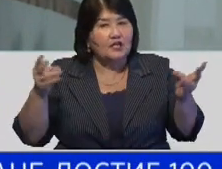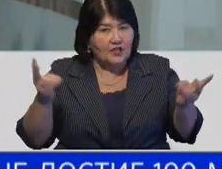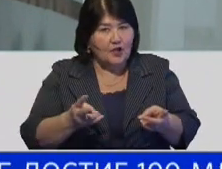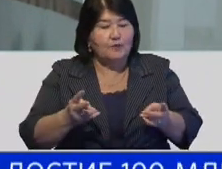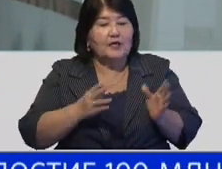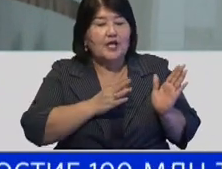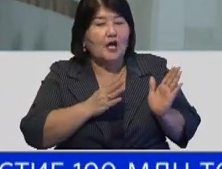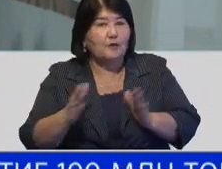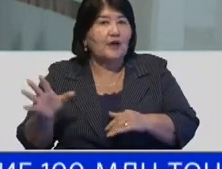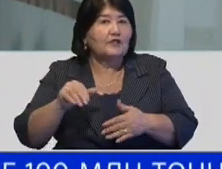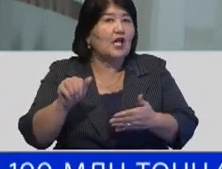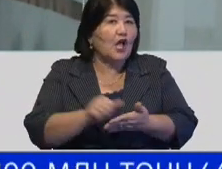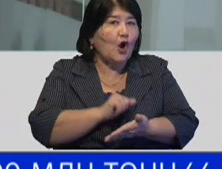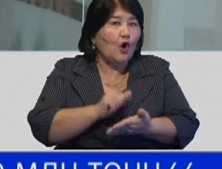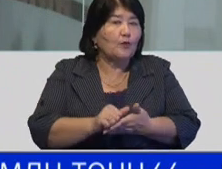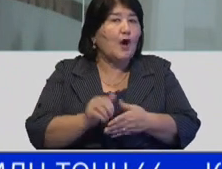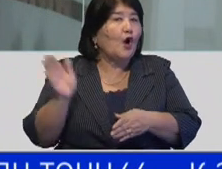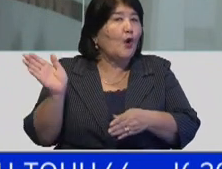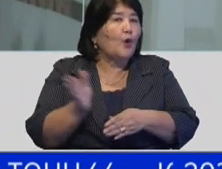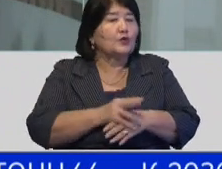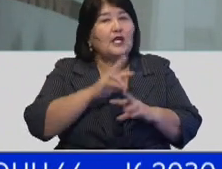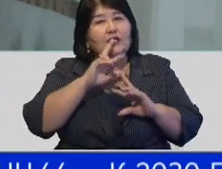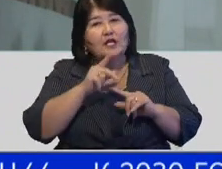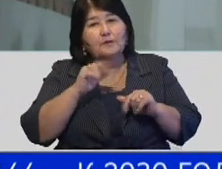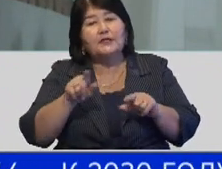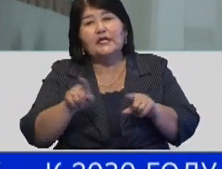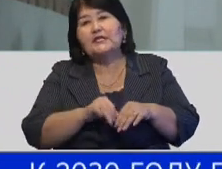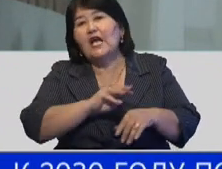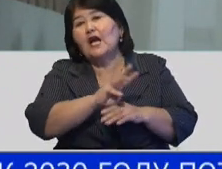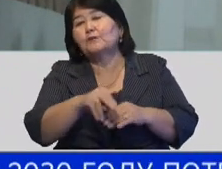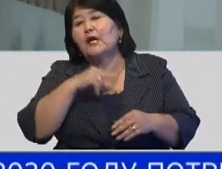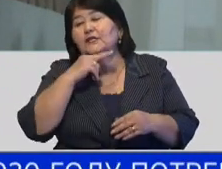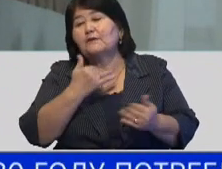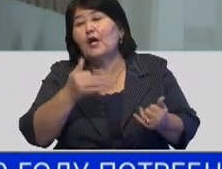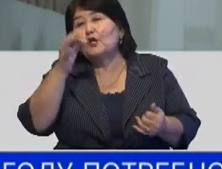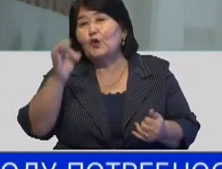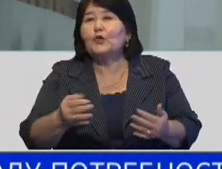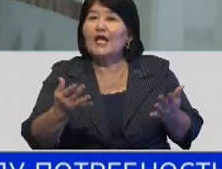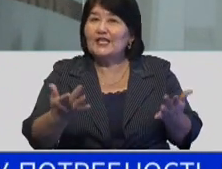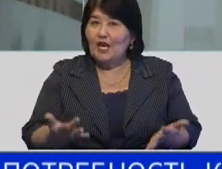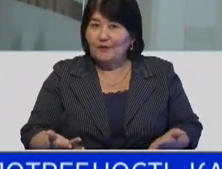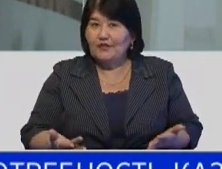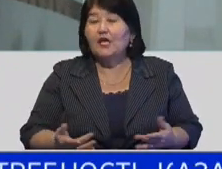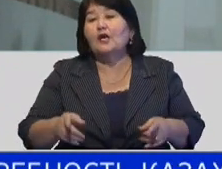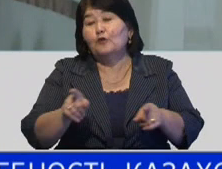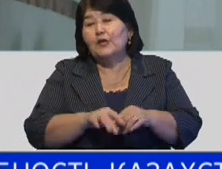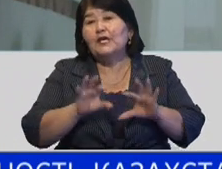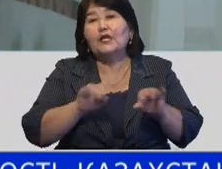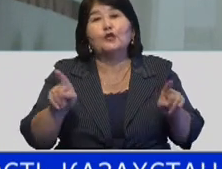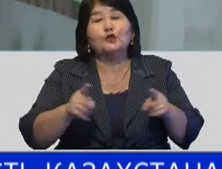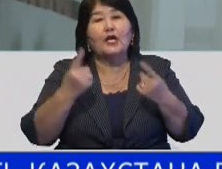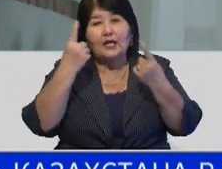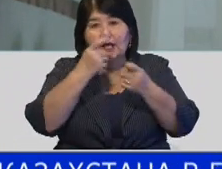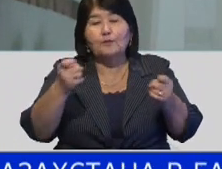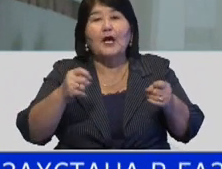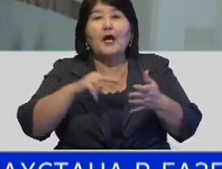привести в порядок всю документацию устранить все упущения обеспечить соблюдение всех норм и требований также мы разъяснили что информация